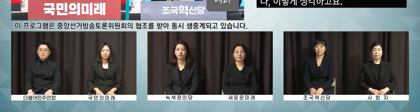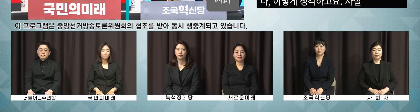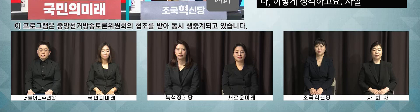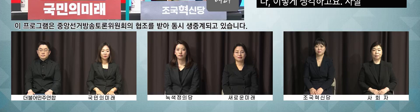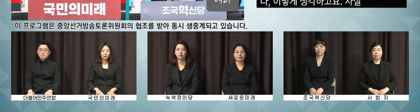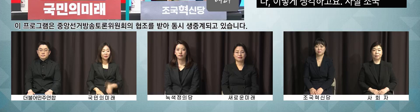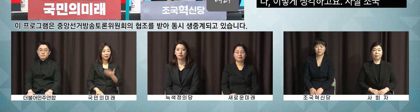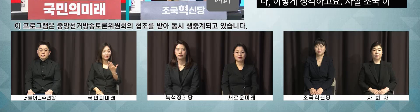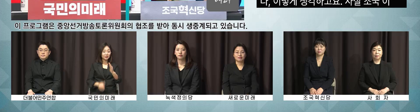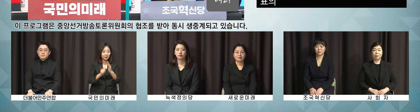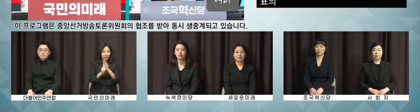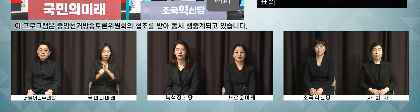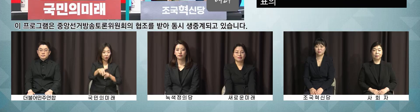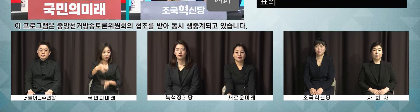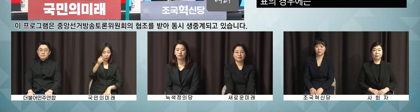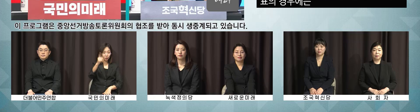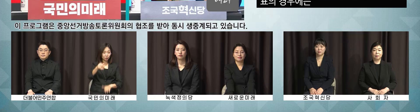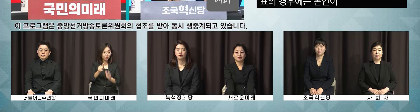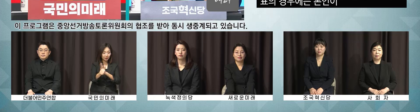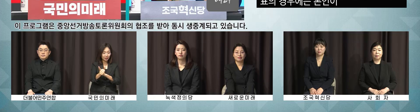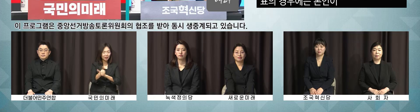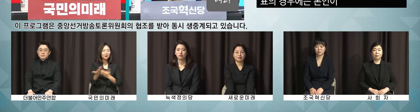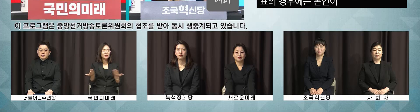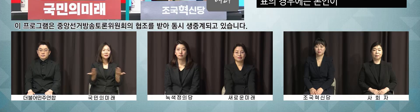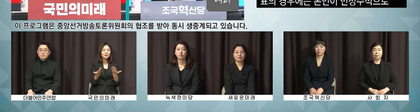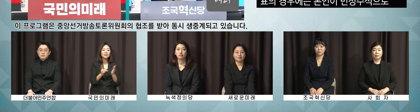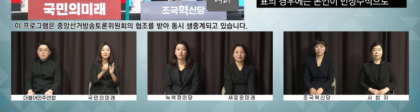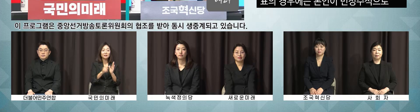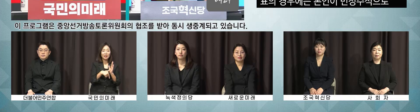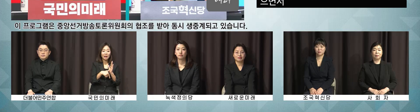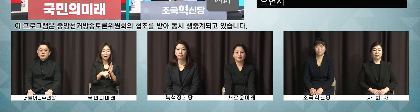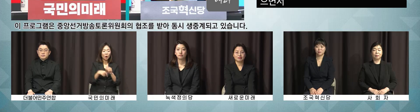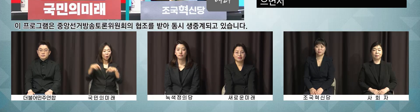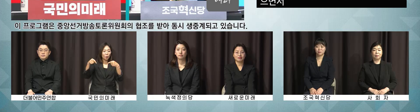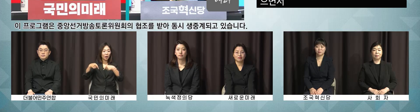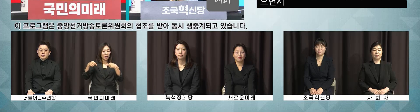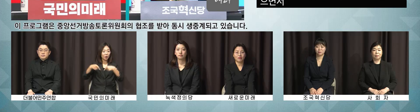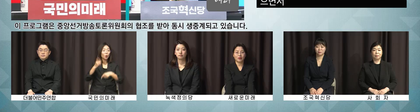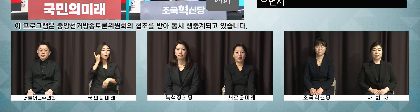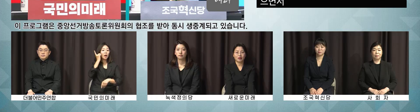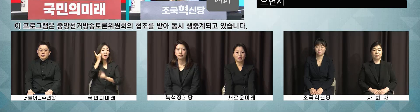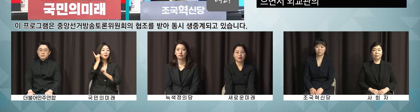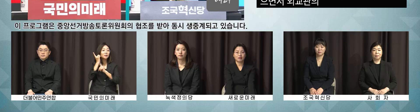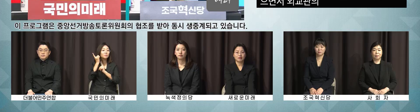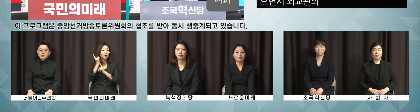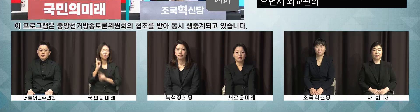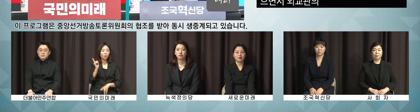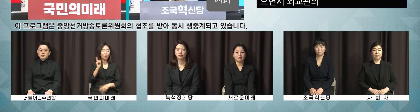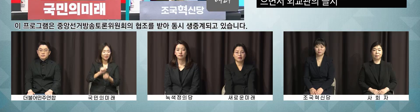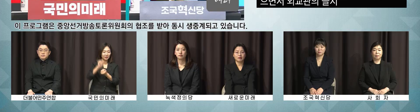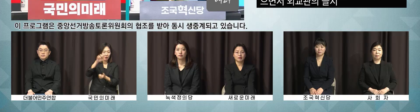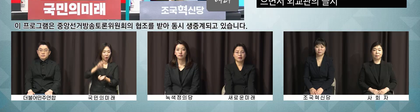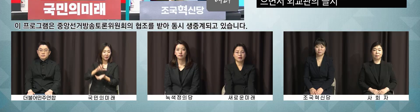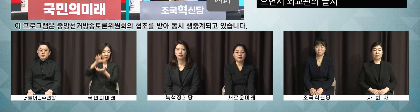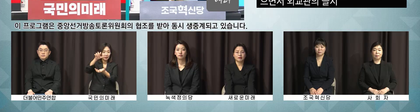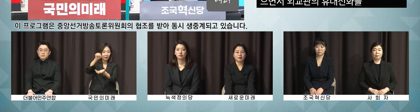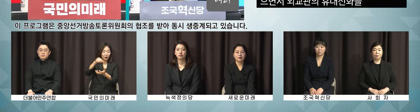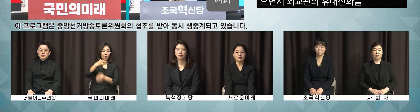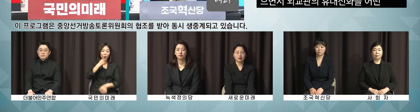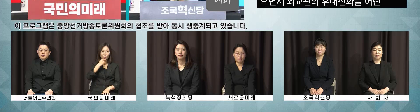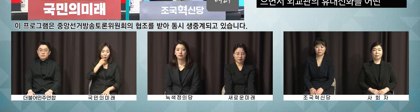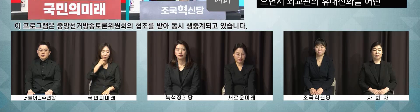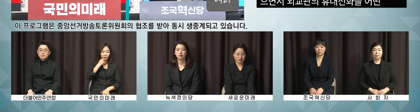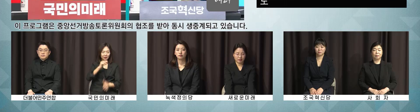이 대표의 경우에는 본인이 민정수석으로 있으면서 외교관의 핸드폰을 어떤 영장도 없이